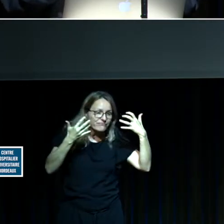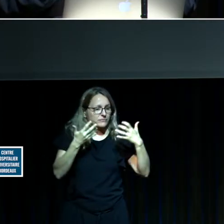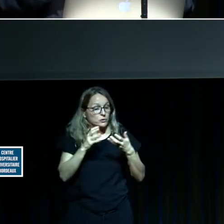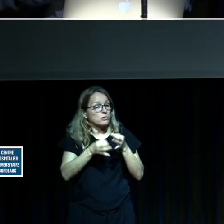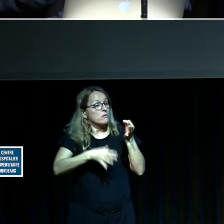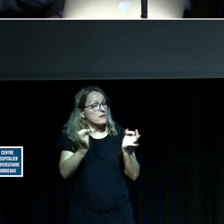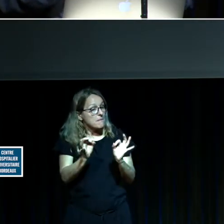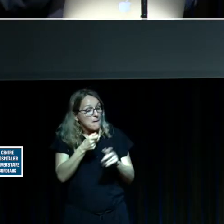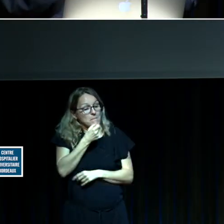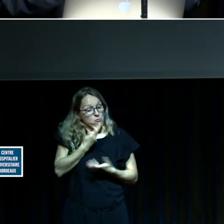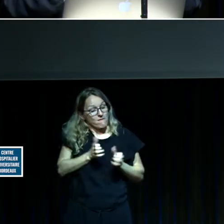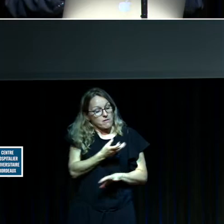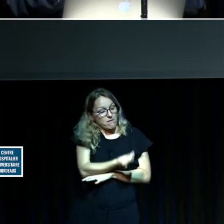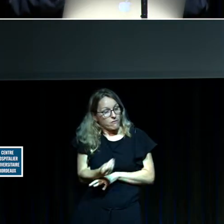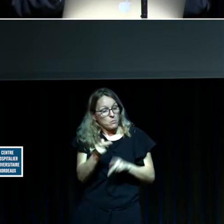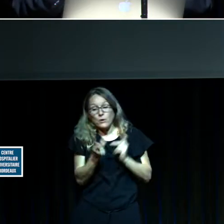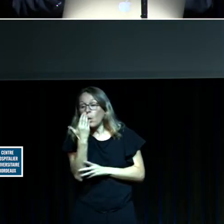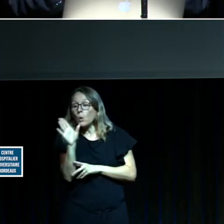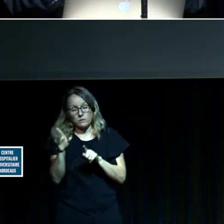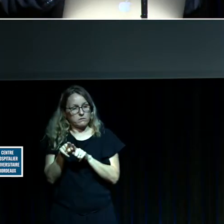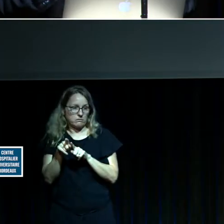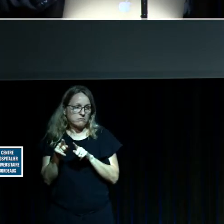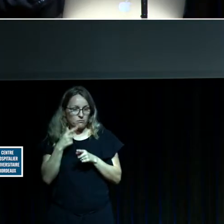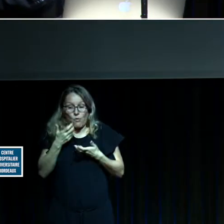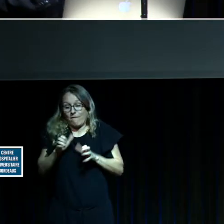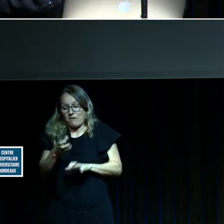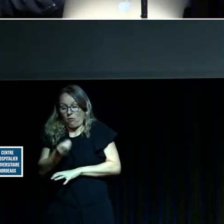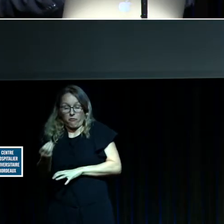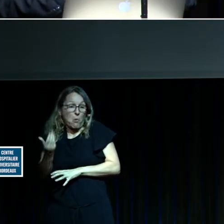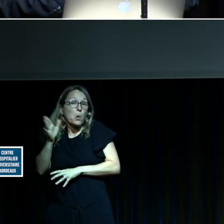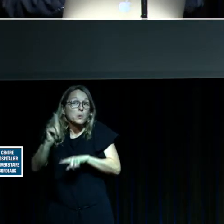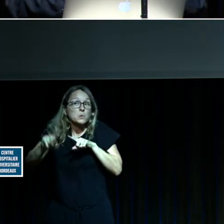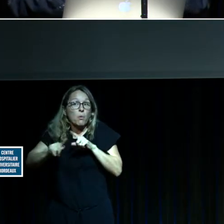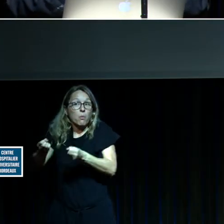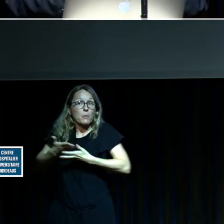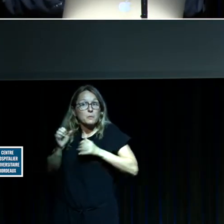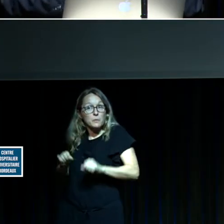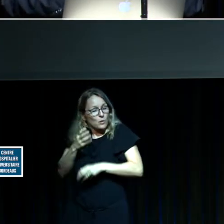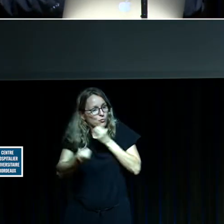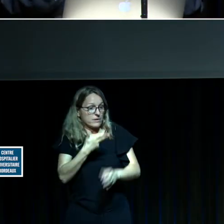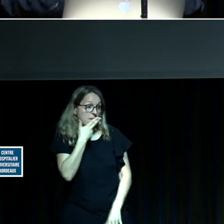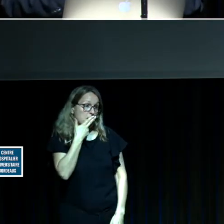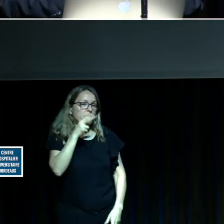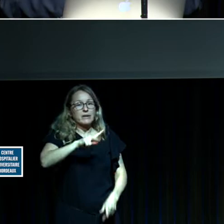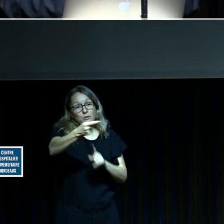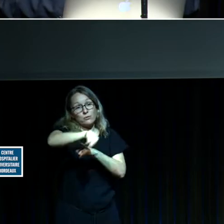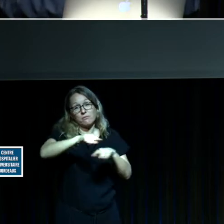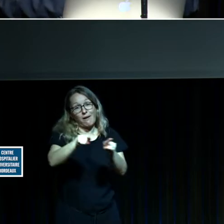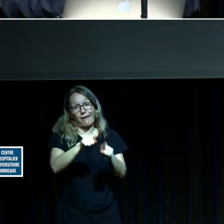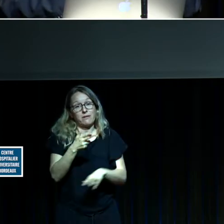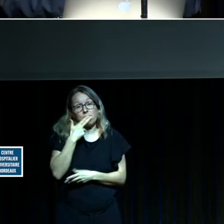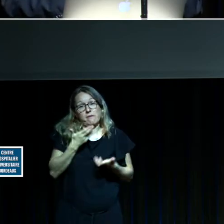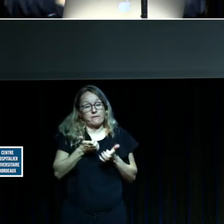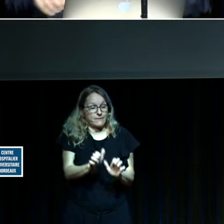peut peut-être imaginer d'autres moyens de contraception. Et le tabac, c'est de toute façon recommandé pour personne, donc il vaut mieux éviter